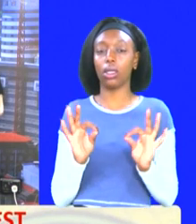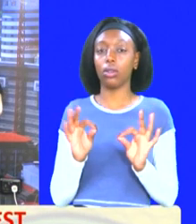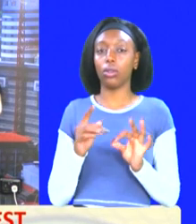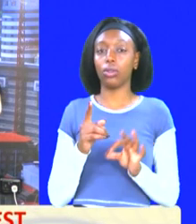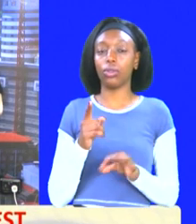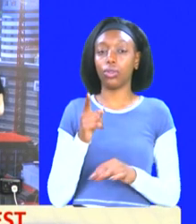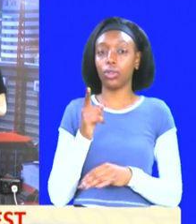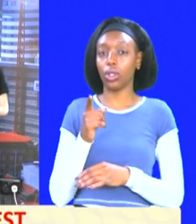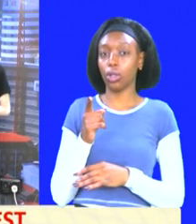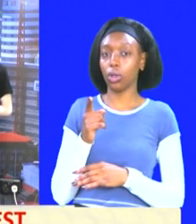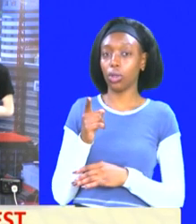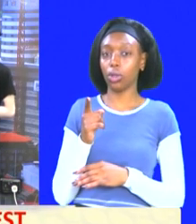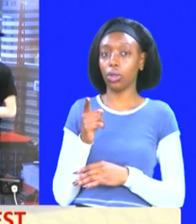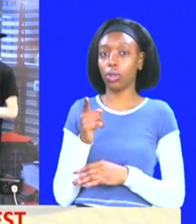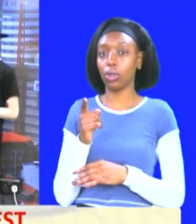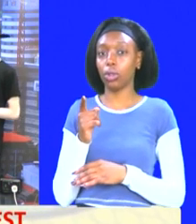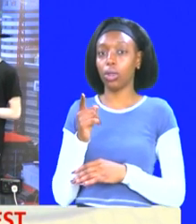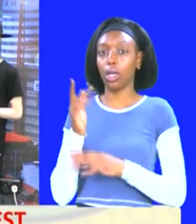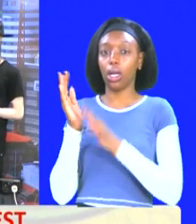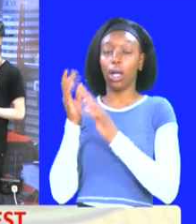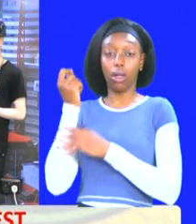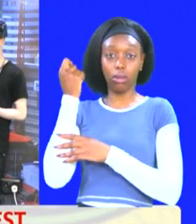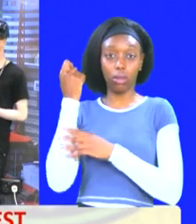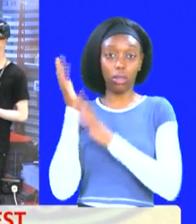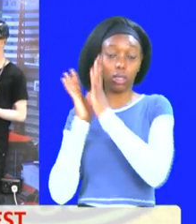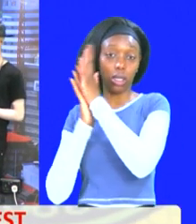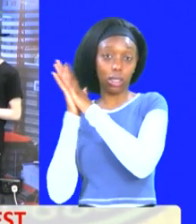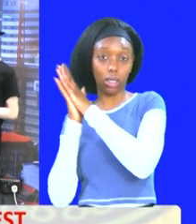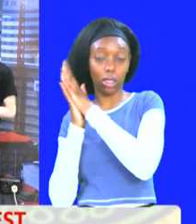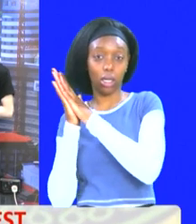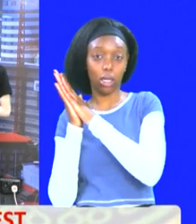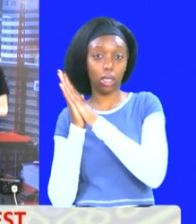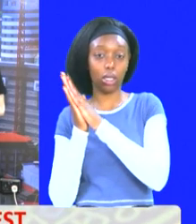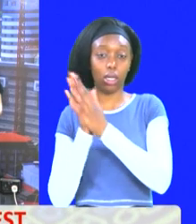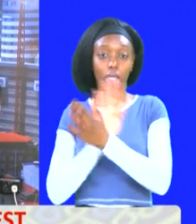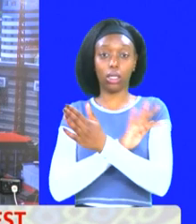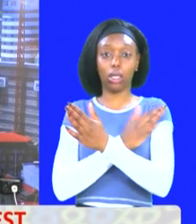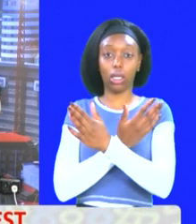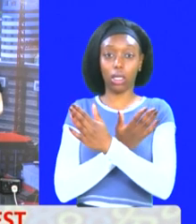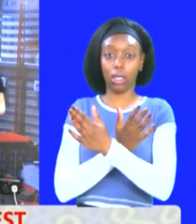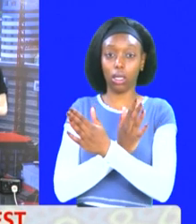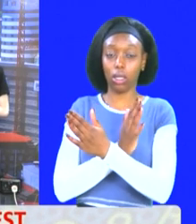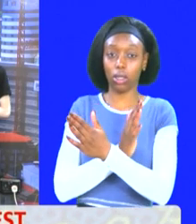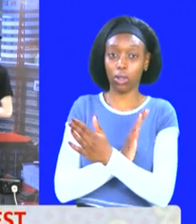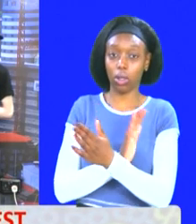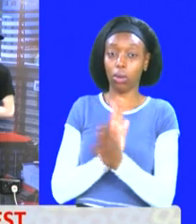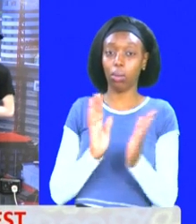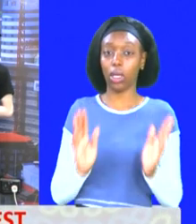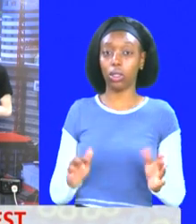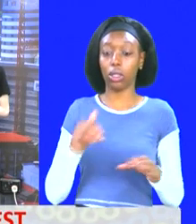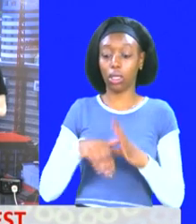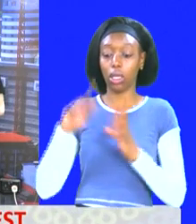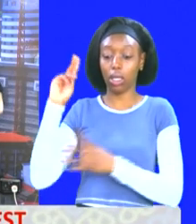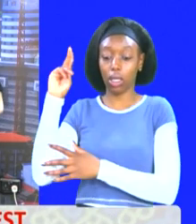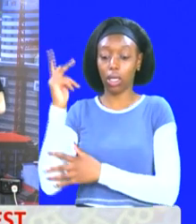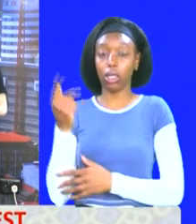hiyo reggae ya Kenya, unaona like wanapiga kazi safi ama tu ni kujisukuma na kina hawaleti shangwe. Ndio kina wale